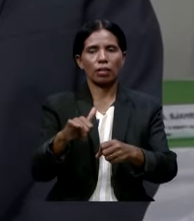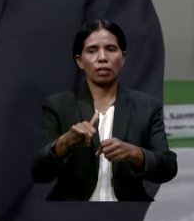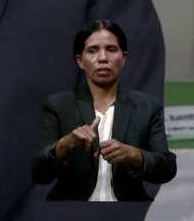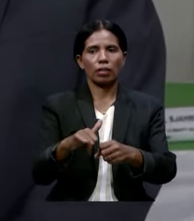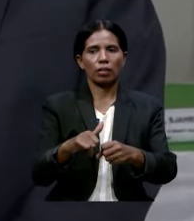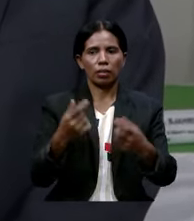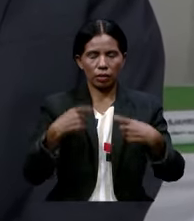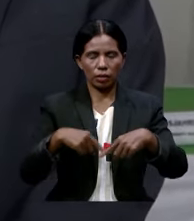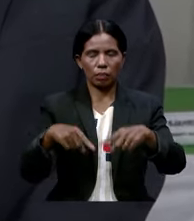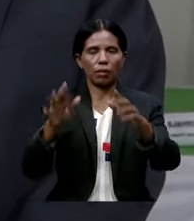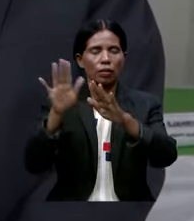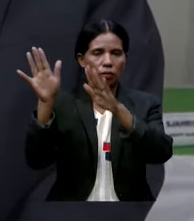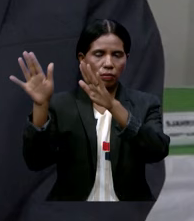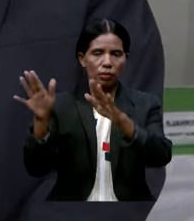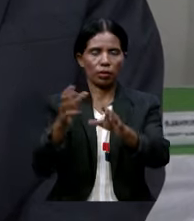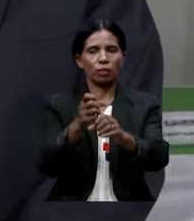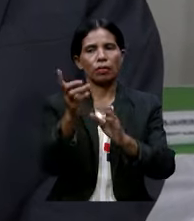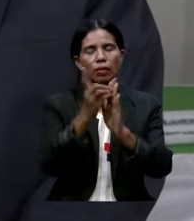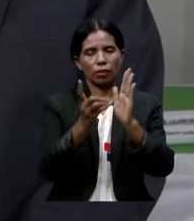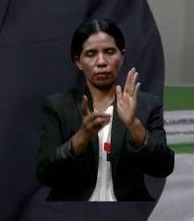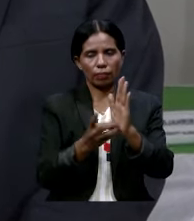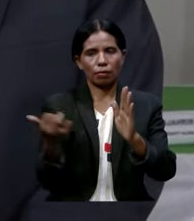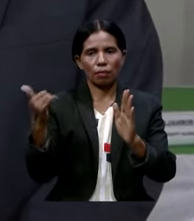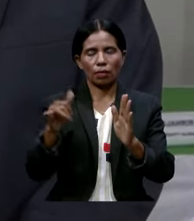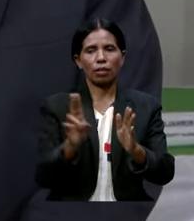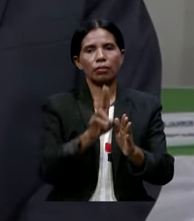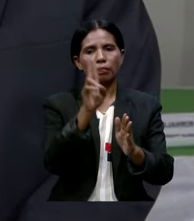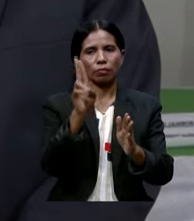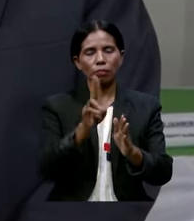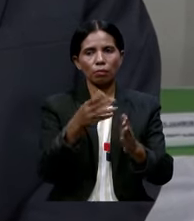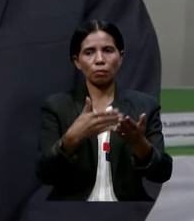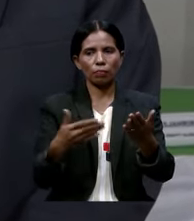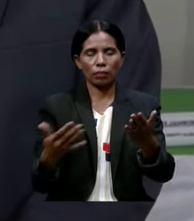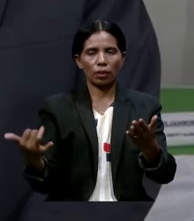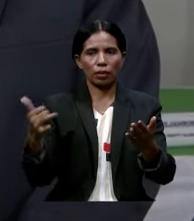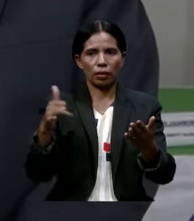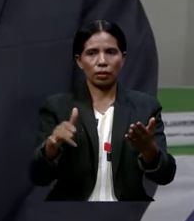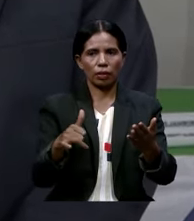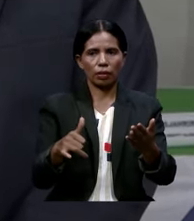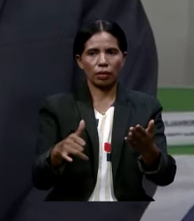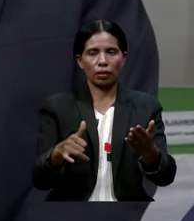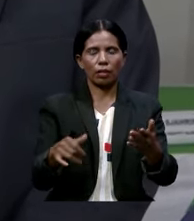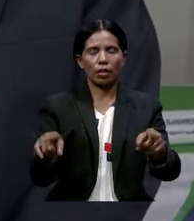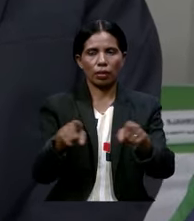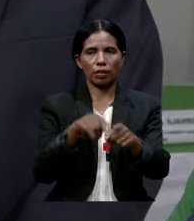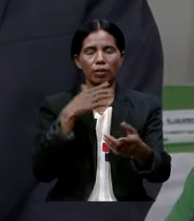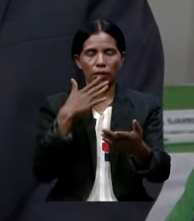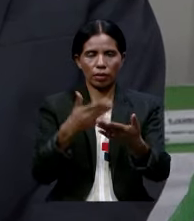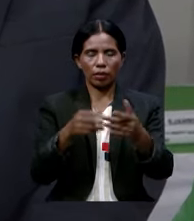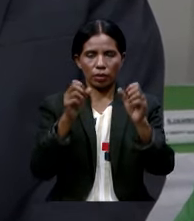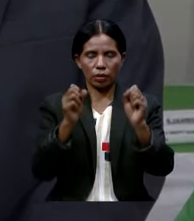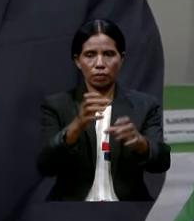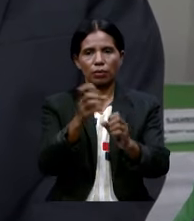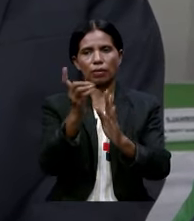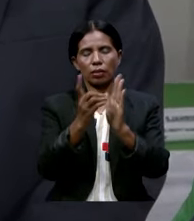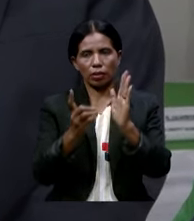setum ba base para tu foti dados noma sira si usa equipamento ne bebek moderniza ituang para tu bele foti dados